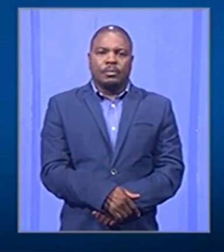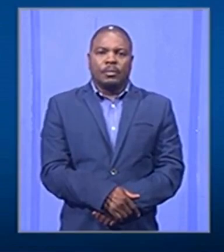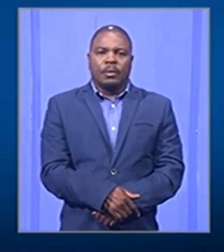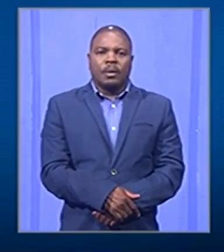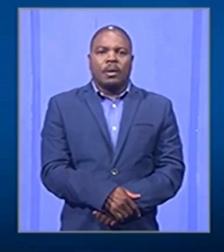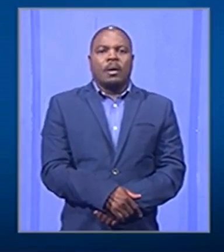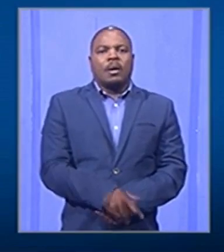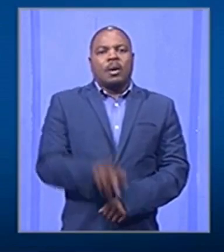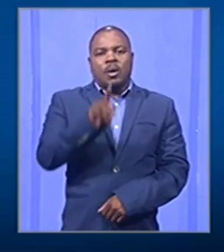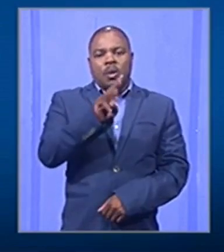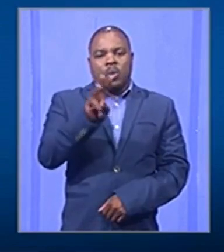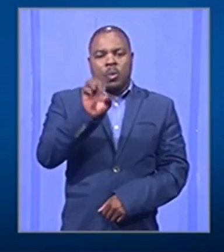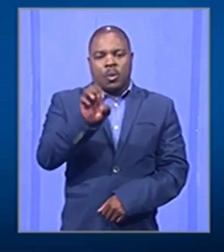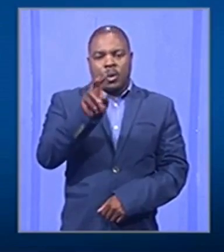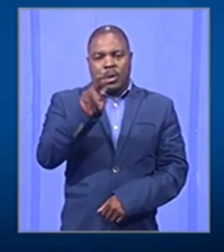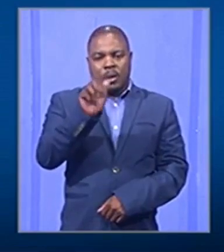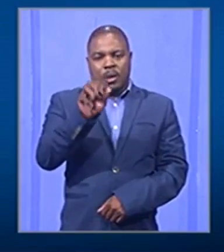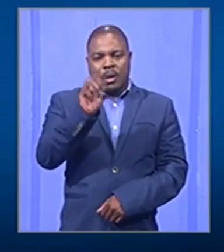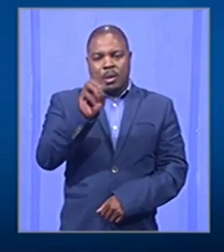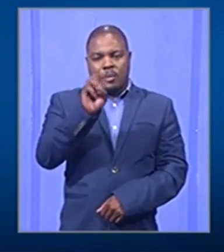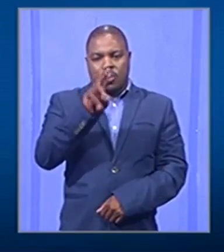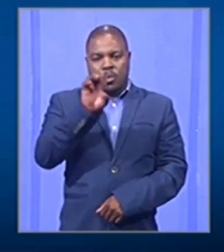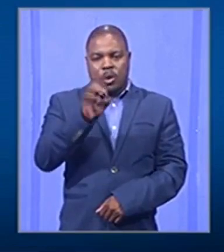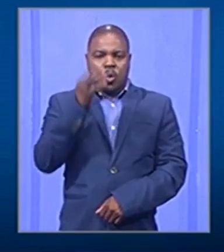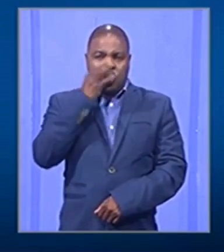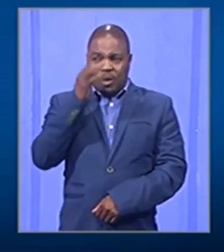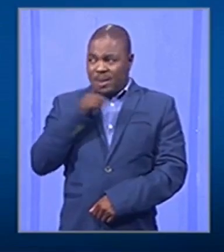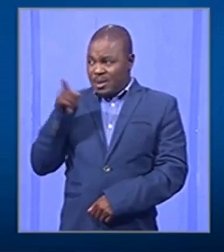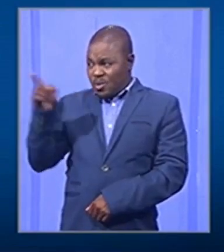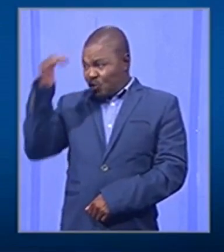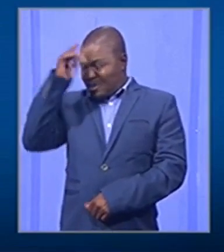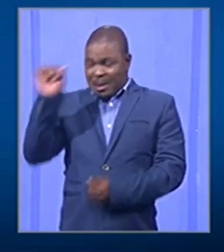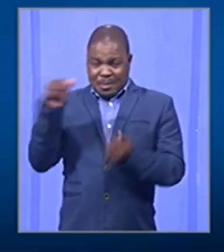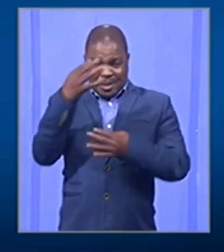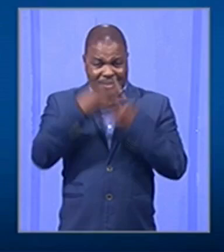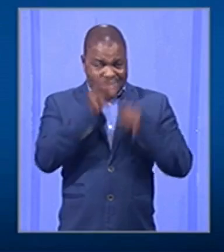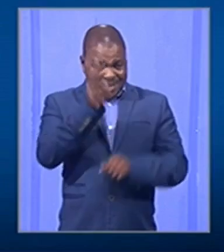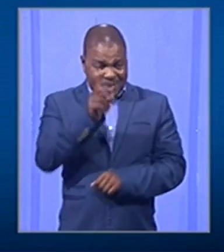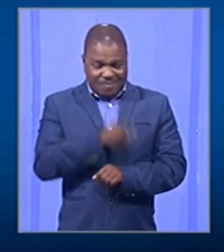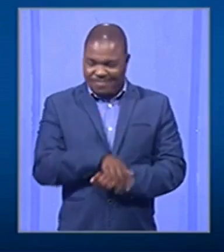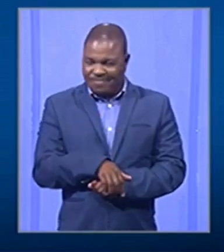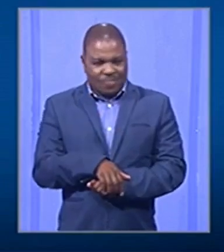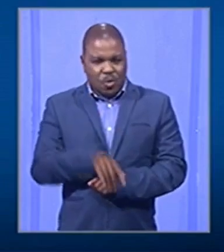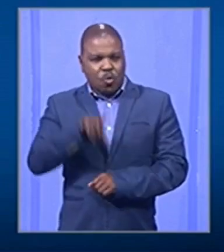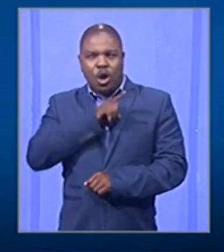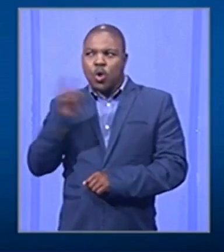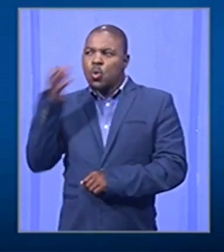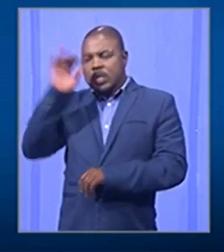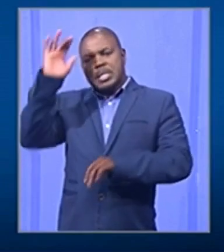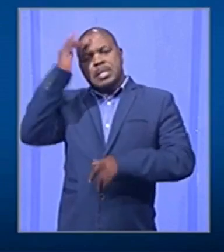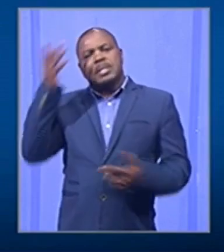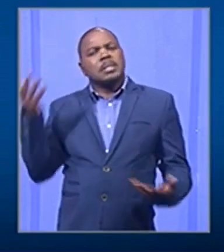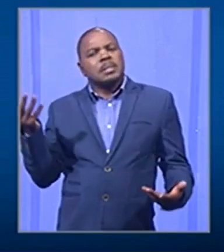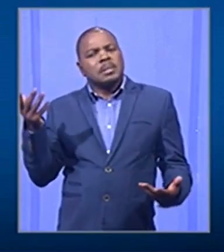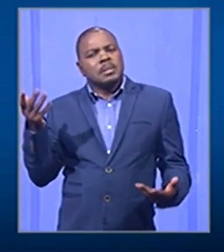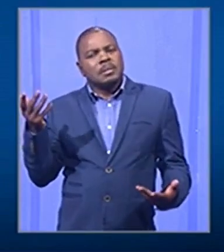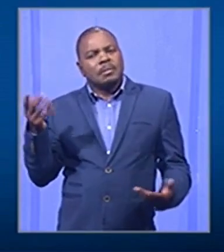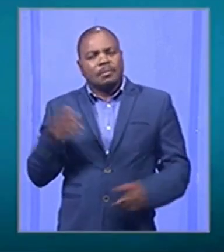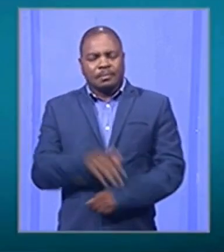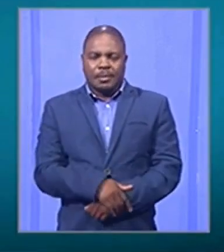Andrew Kwenamore ene a re ga bone Zuma a ka ya kgolegelong o buile gore wa lwala mme go se